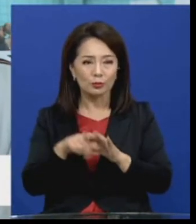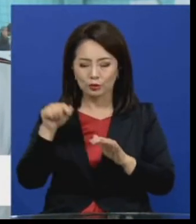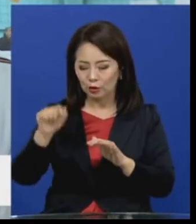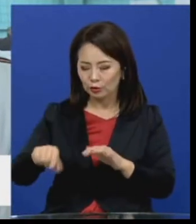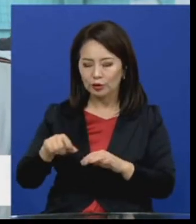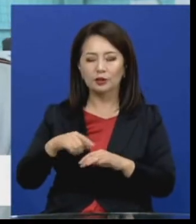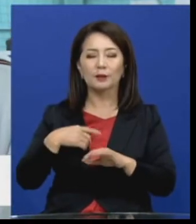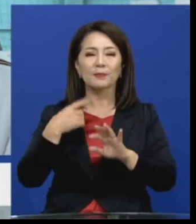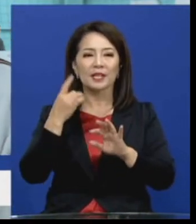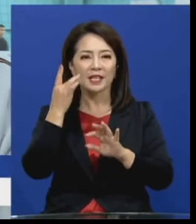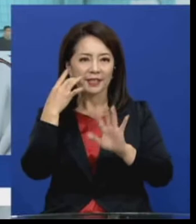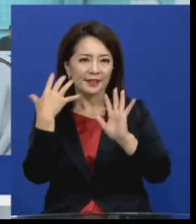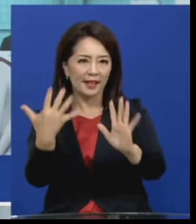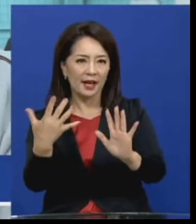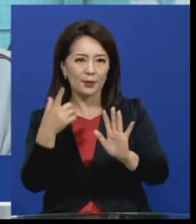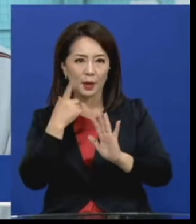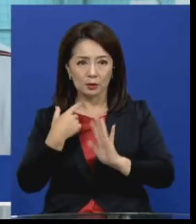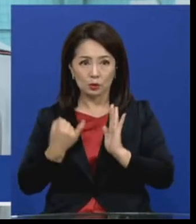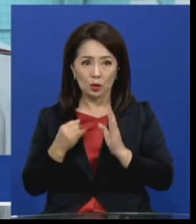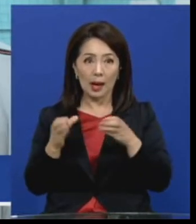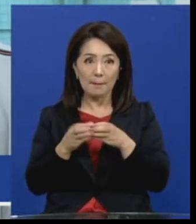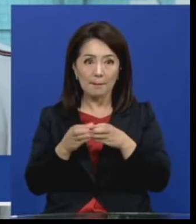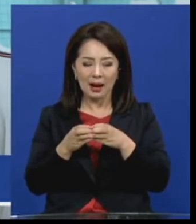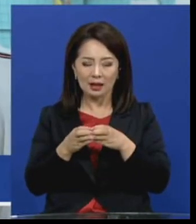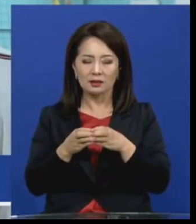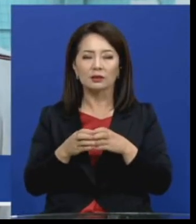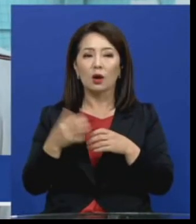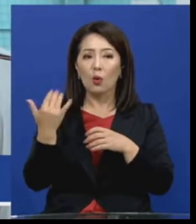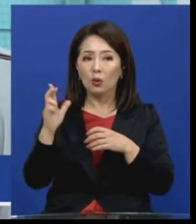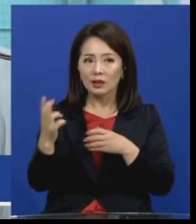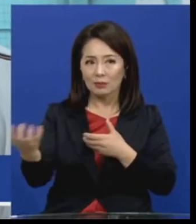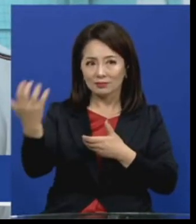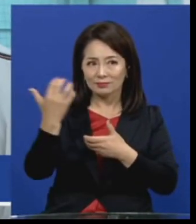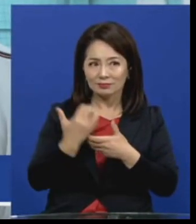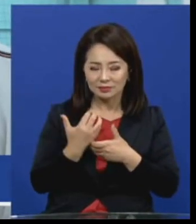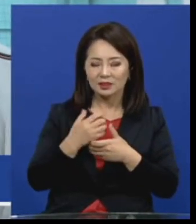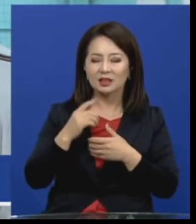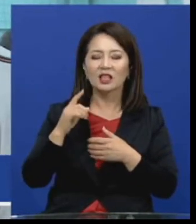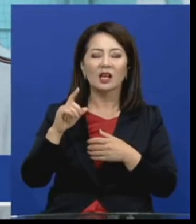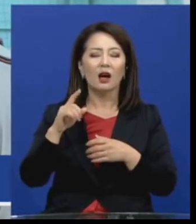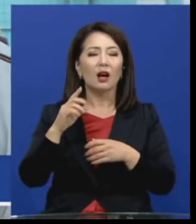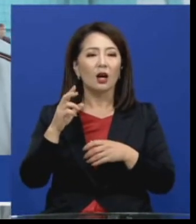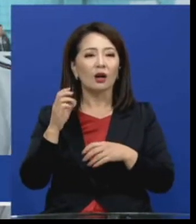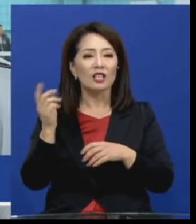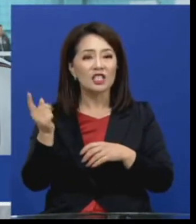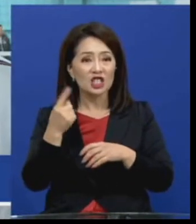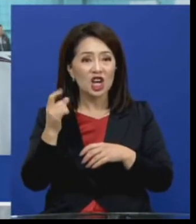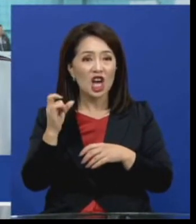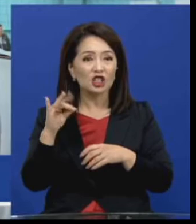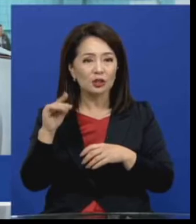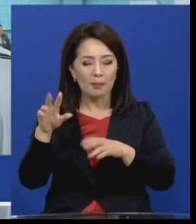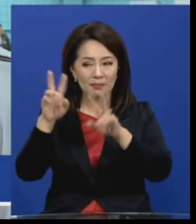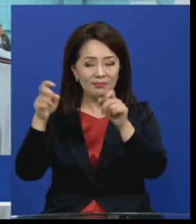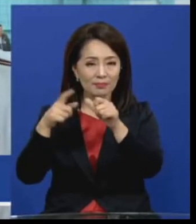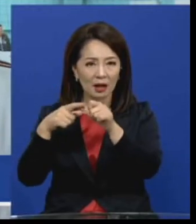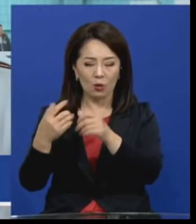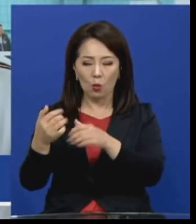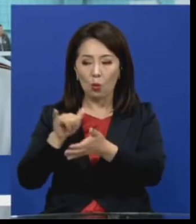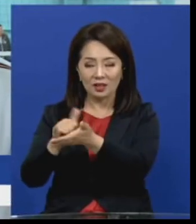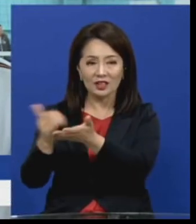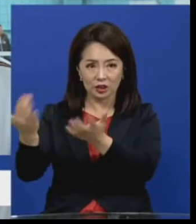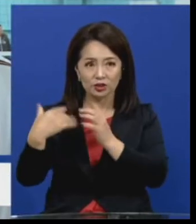иргэдтэй 10 баг, эмэгтэй 6 баг тэгээд Улаанбаатар хотоос 4-р станцын 40 баг урдгаар оролцчих. Би өөрөө Хинтэй аймгийн